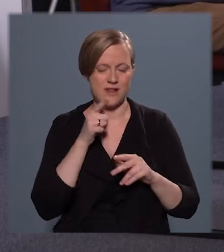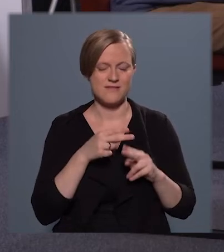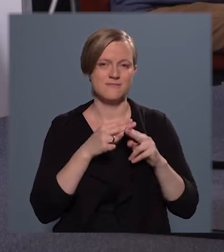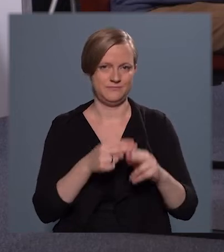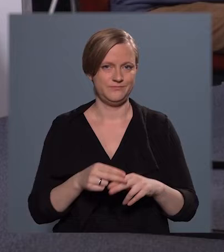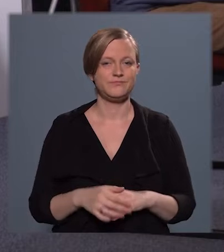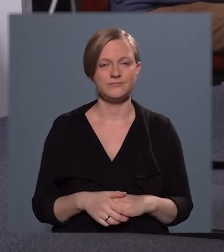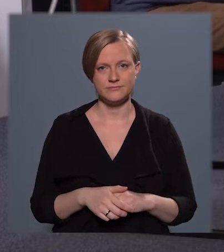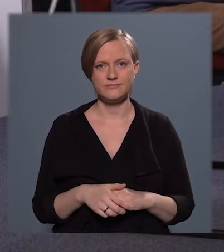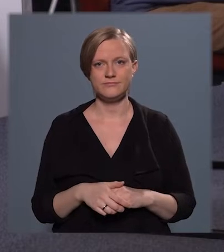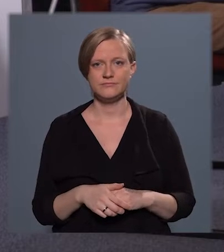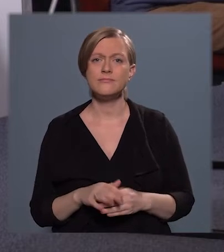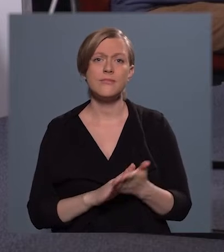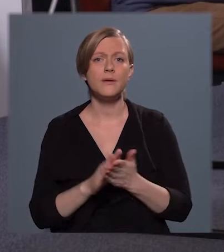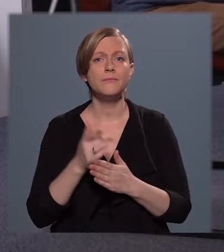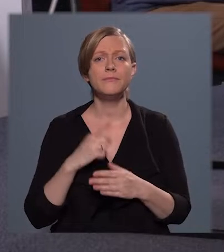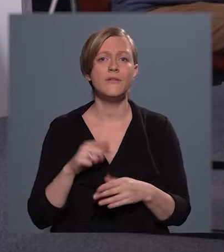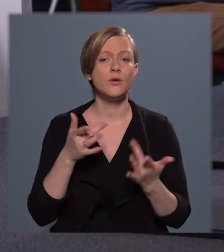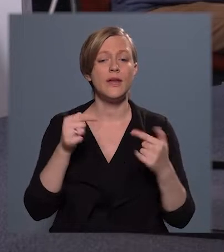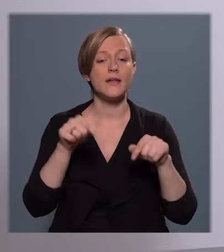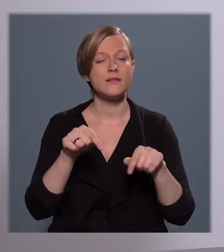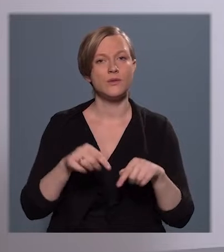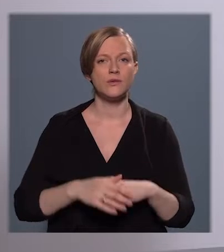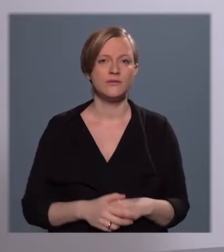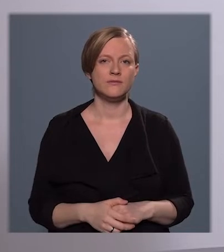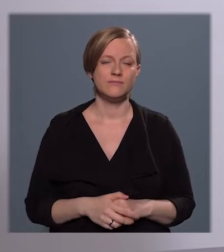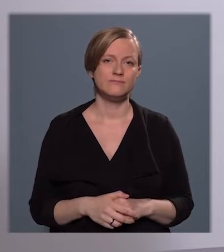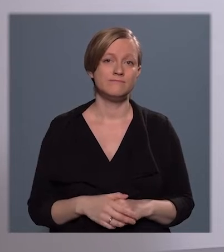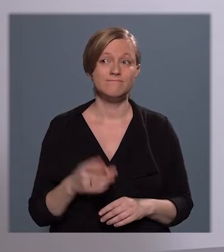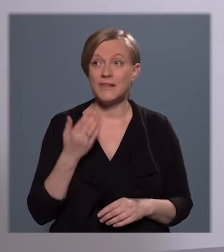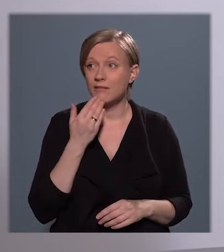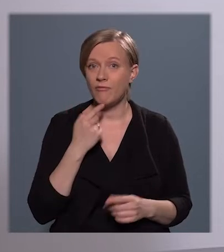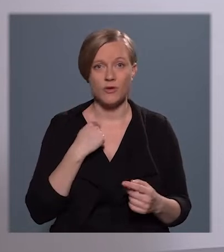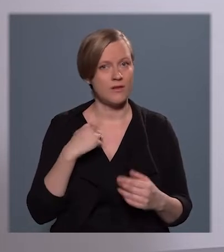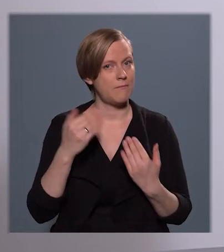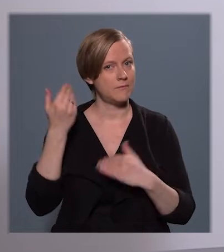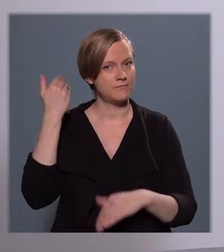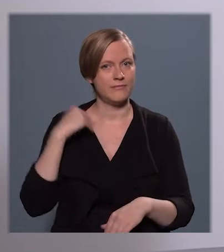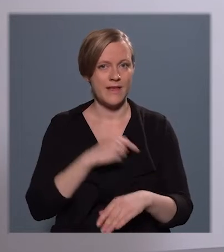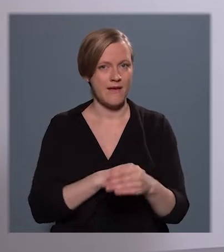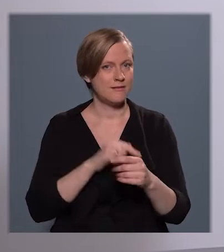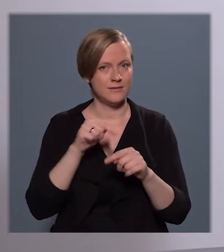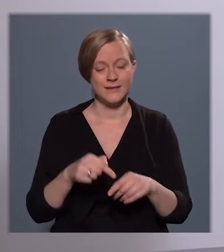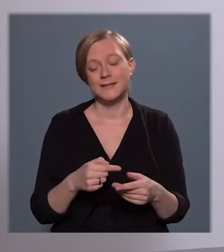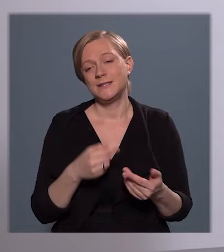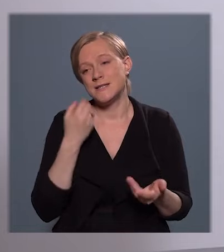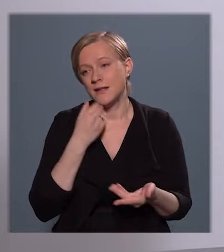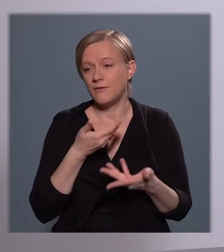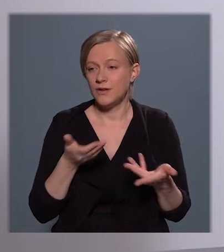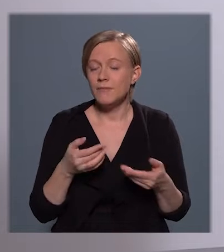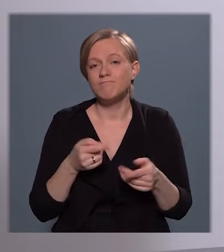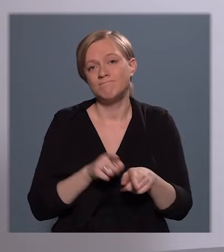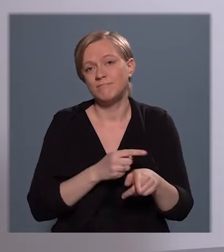is milyen volt ott a helyszínen? Én nem jártam még Erdélybe. Szégyen, gyalázat, de így